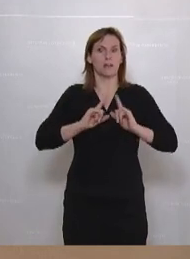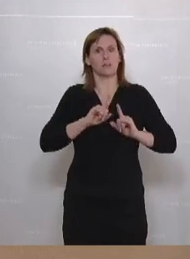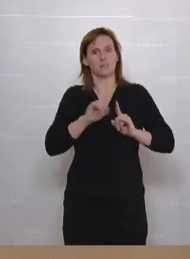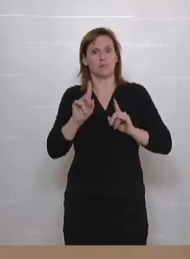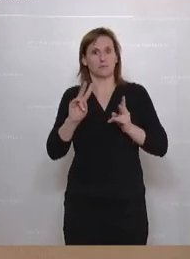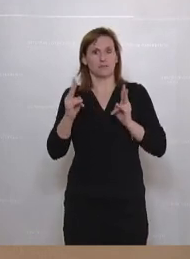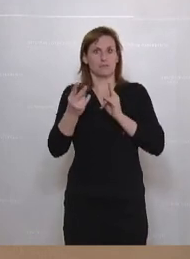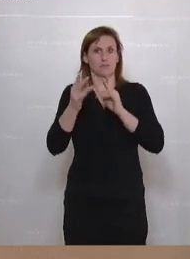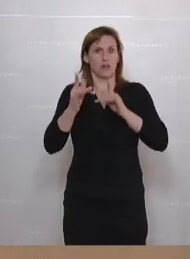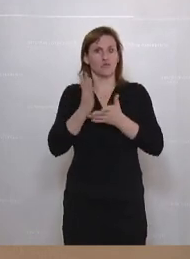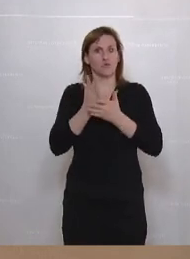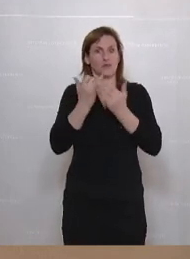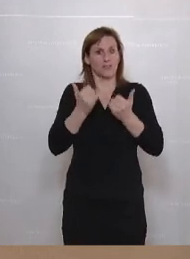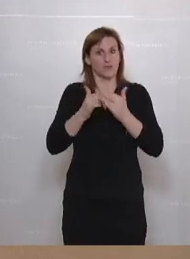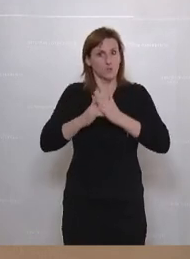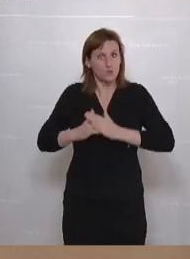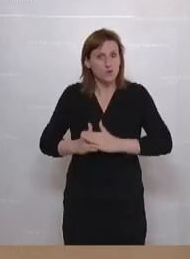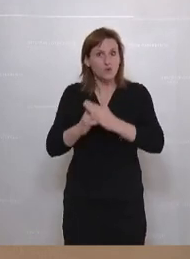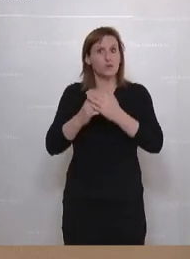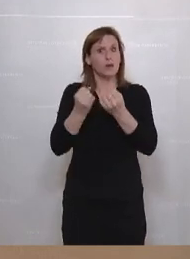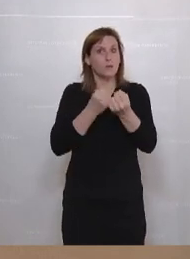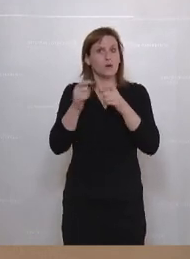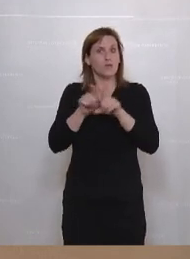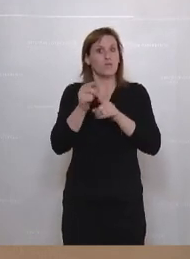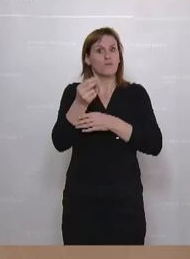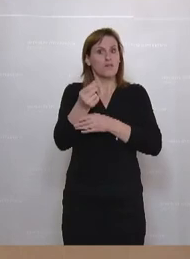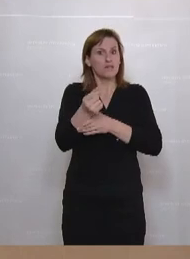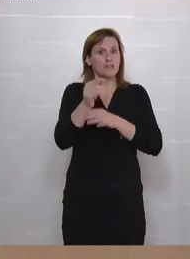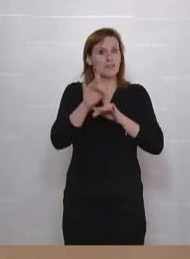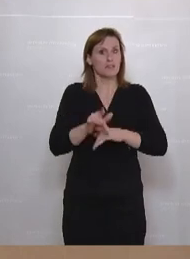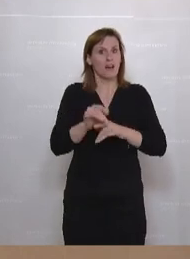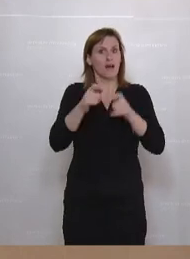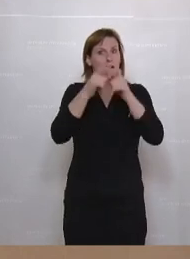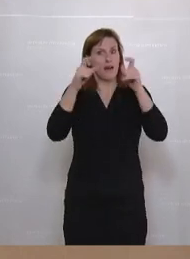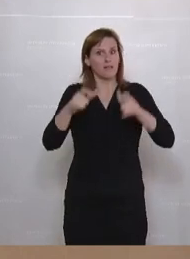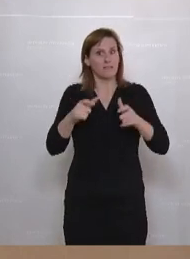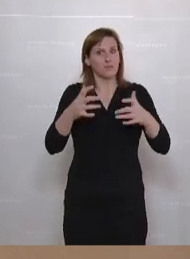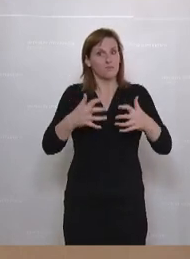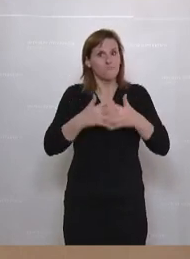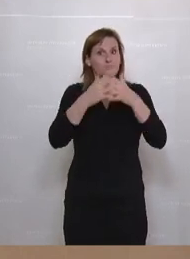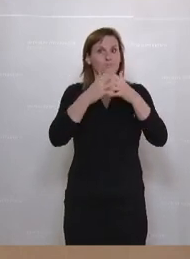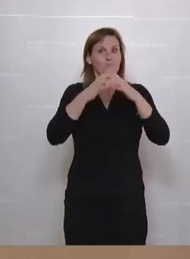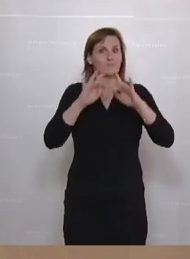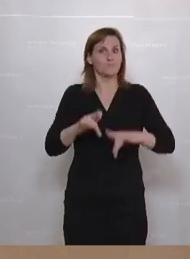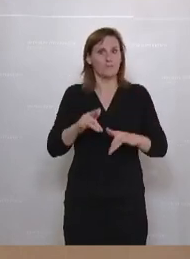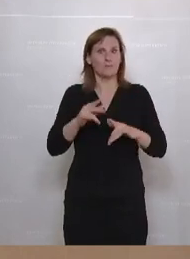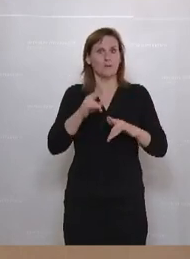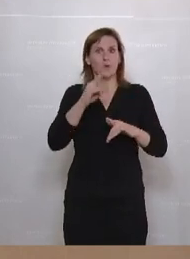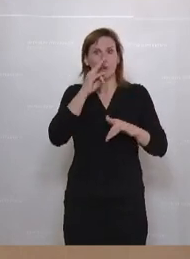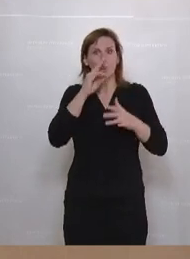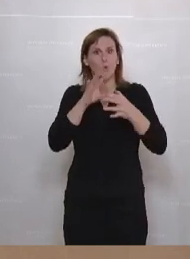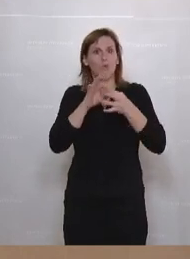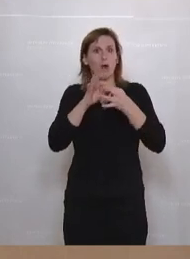schon unterstützt, politisch und finanziell, die Einrichtung einer internationalen unabhängigen Plattform